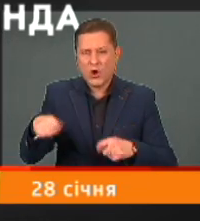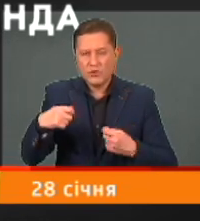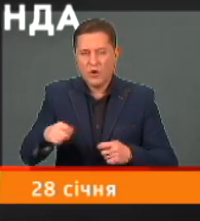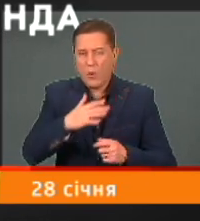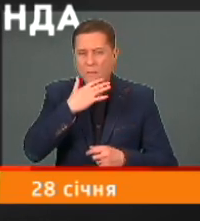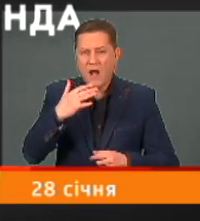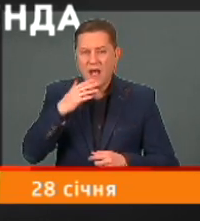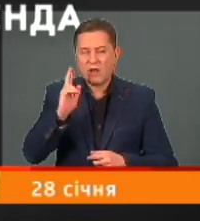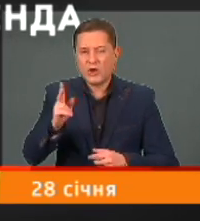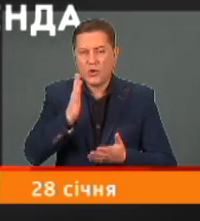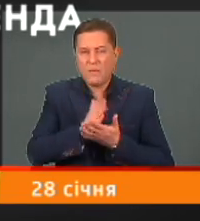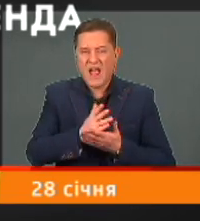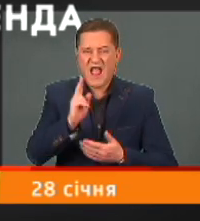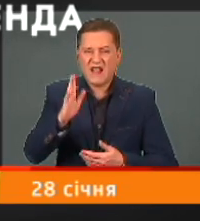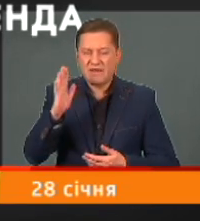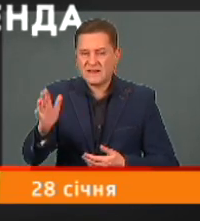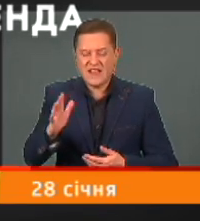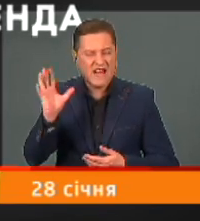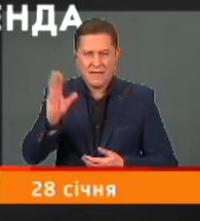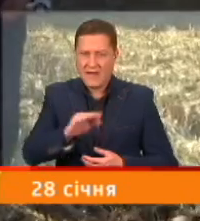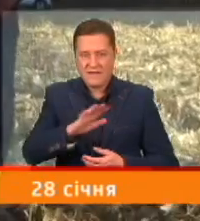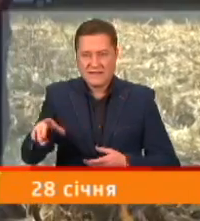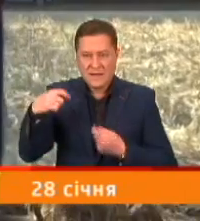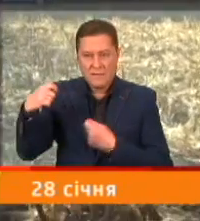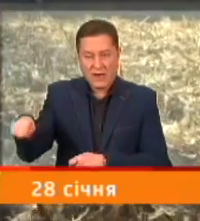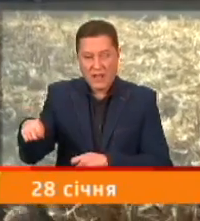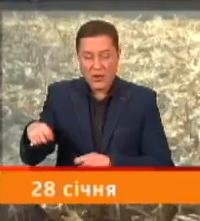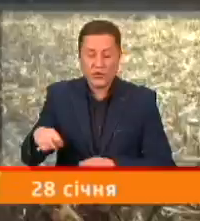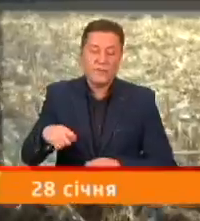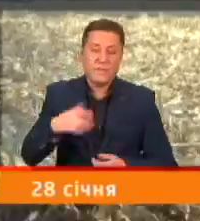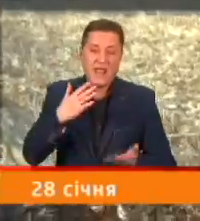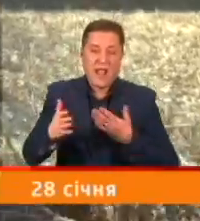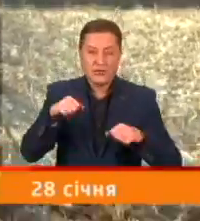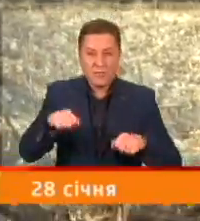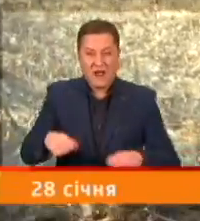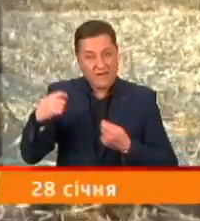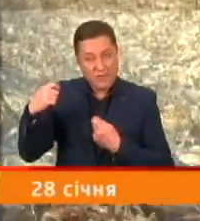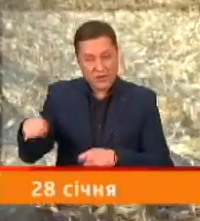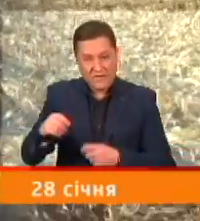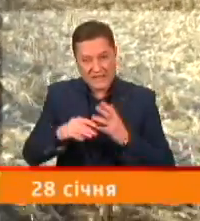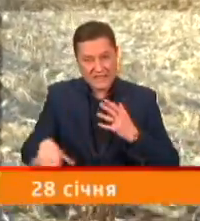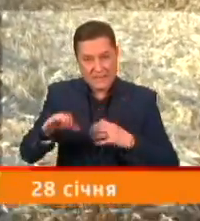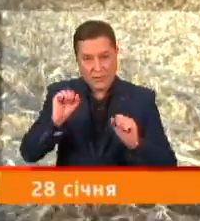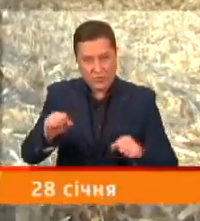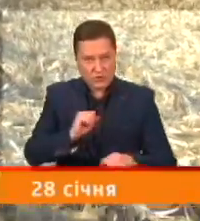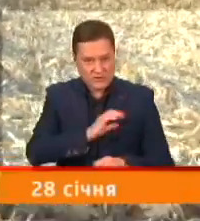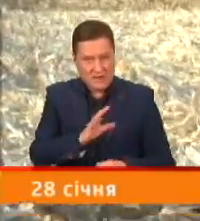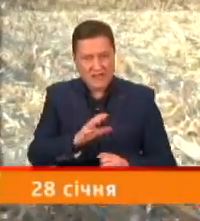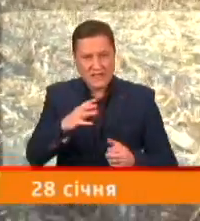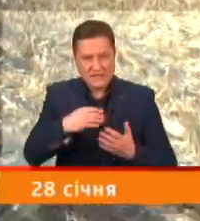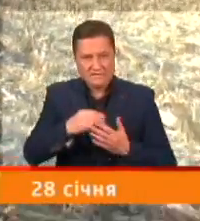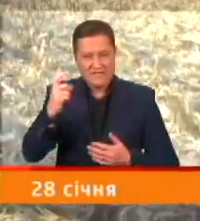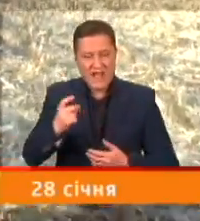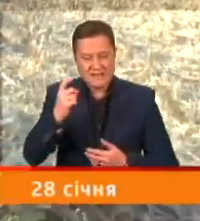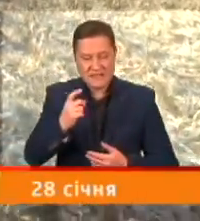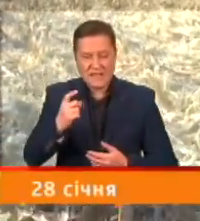хто має квартири, але ж не всі їх продають. Втім, якщо право продавати землю може збагатити її власників, то орендарі